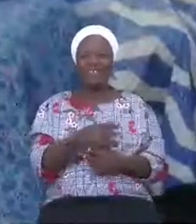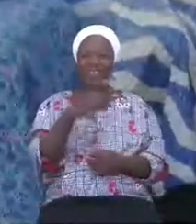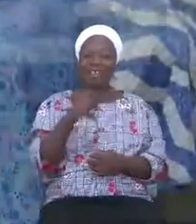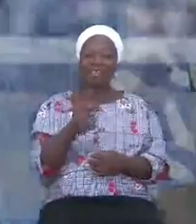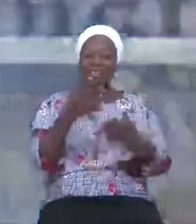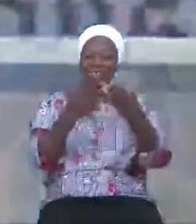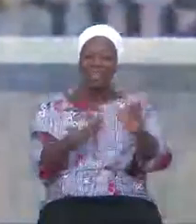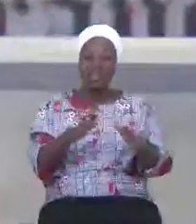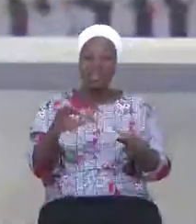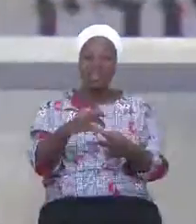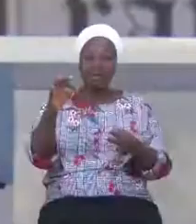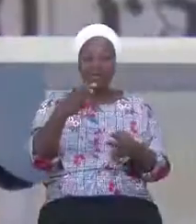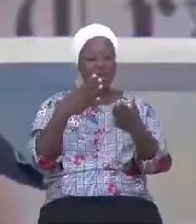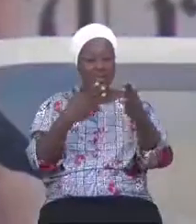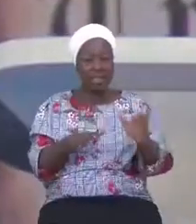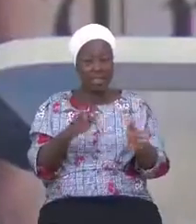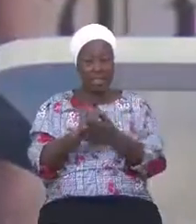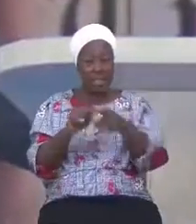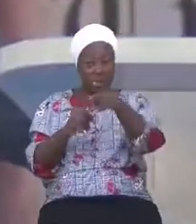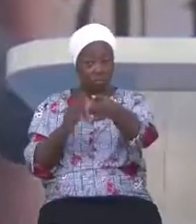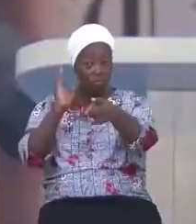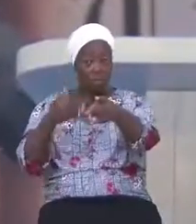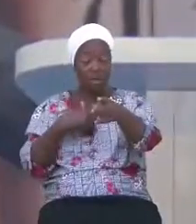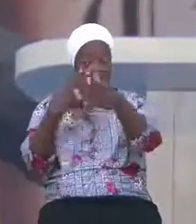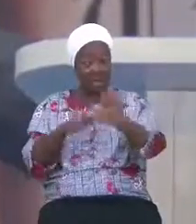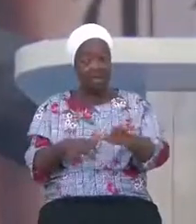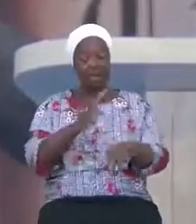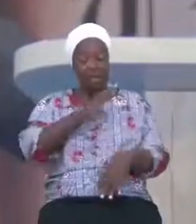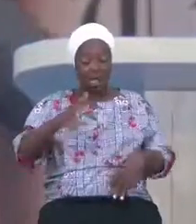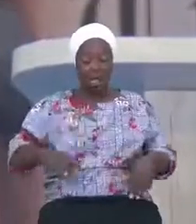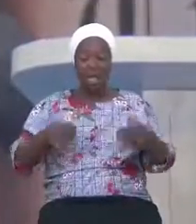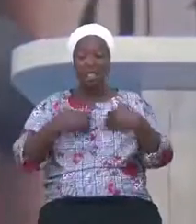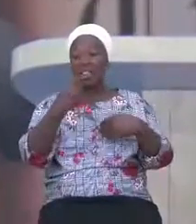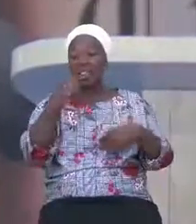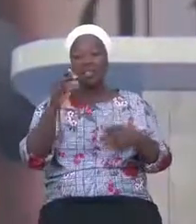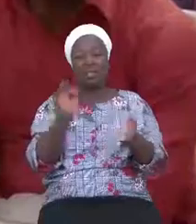mort spirituelle que tu devrais souffrir, Christ a pris ça pour toi.